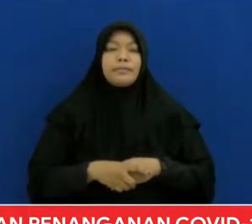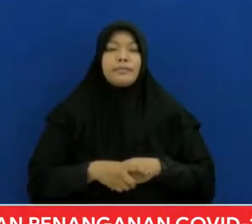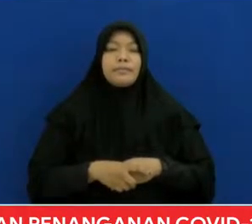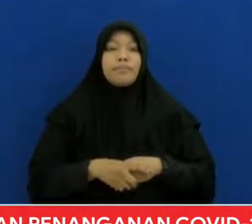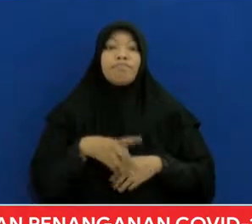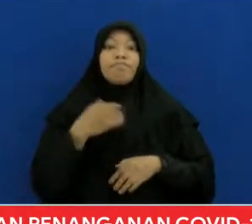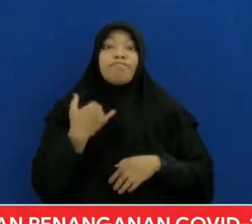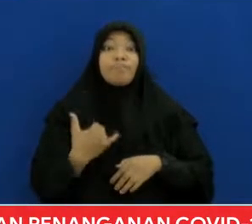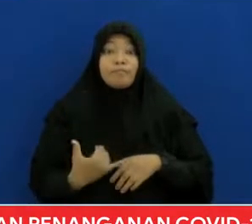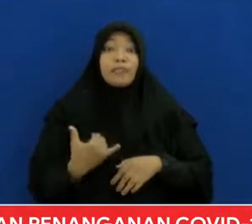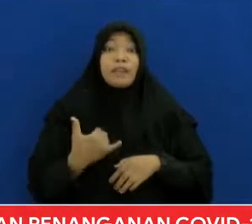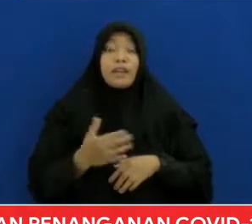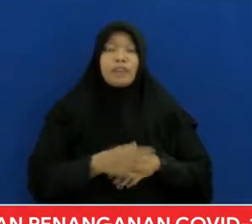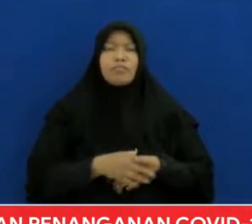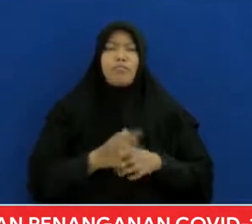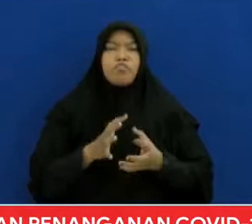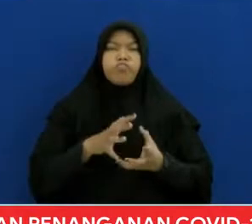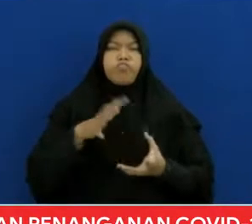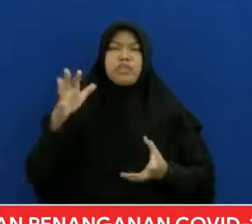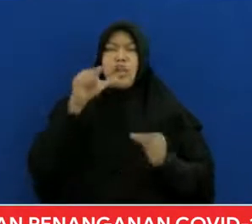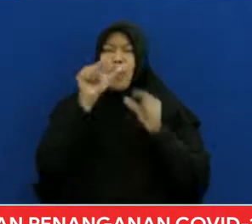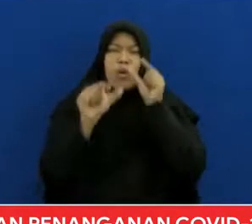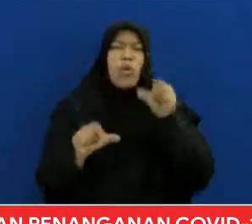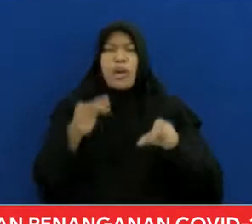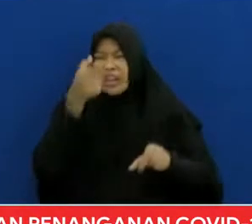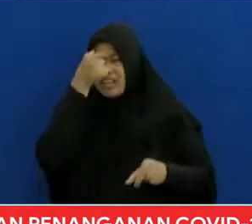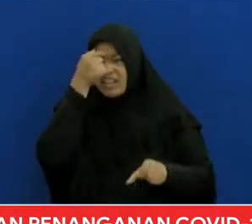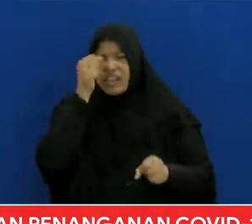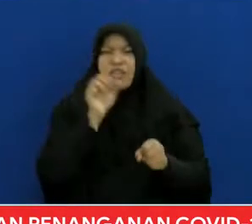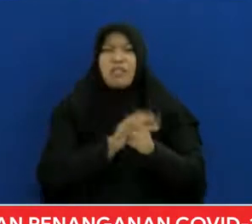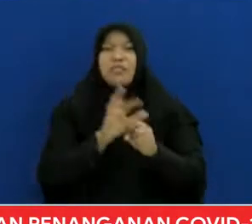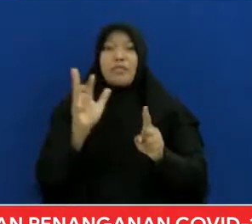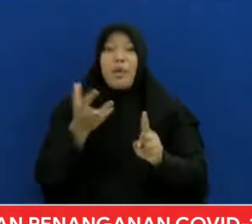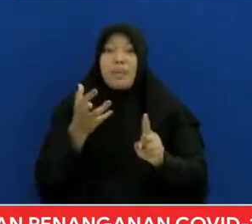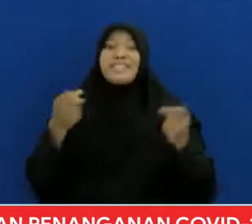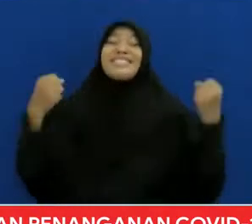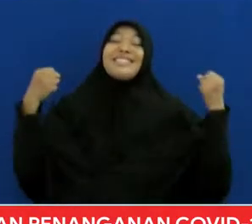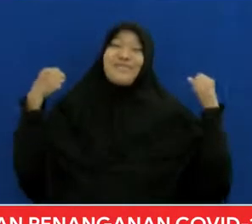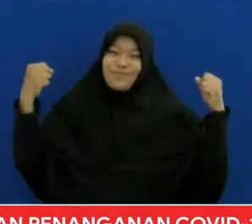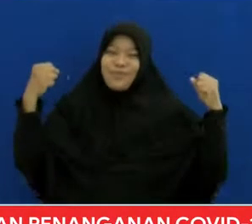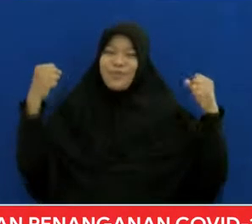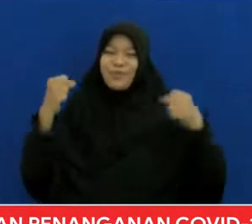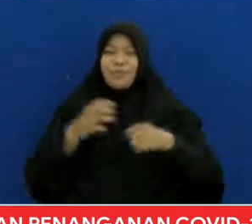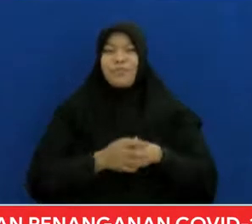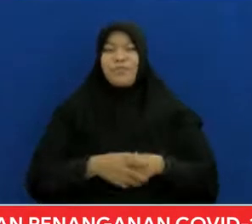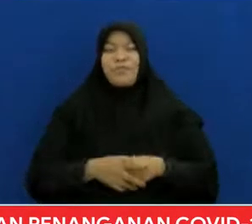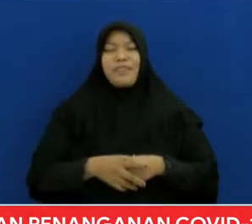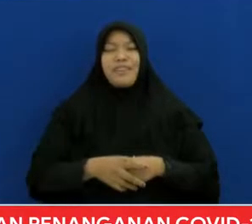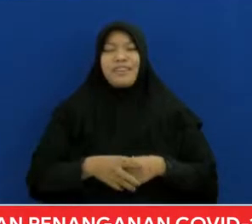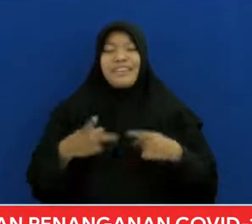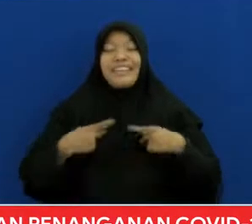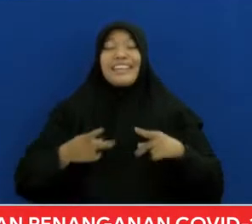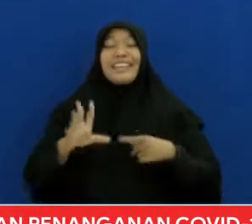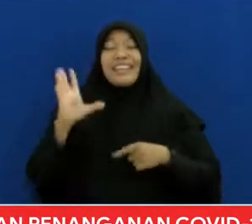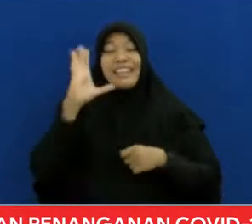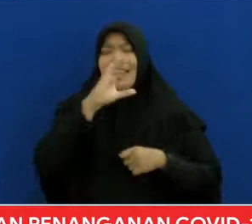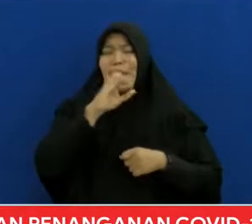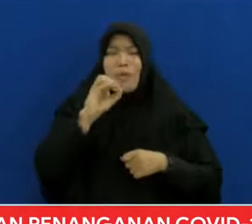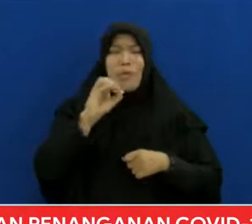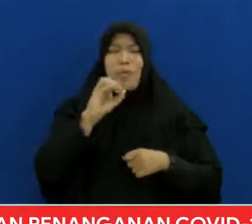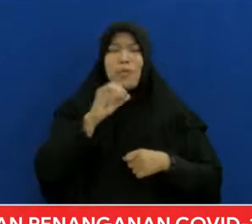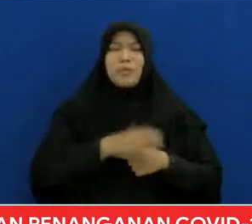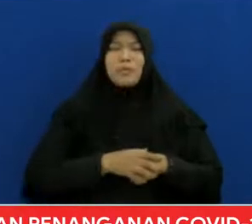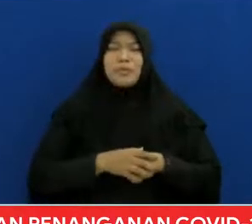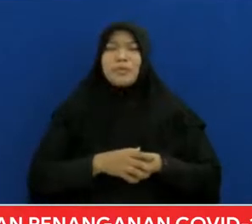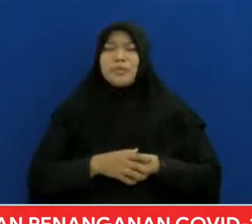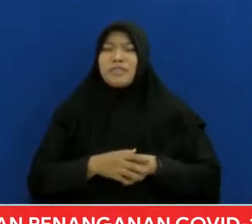Saat ini sudah banyak kasus COVID-19 yang sembuh, karena kita ketahui bahwa penyakit ini